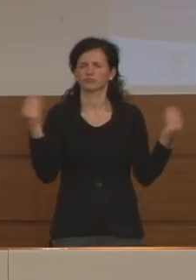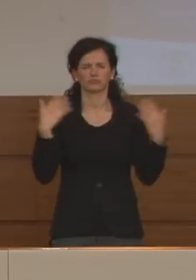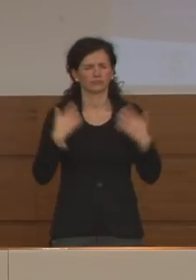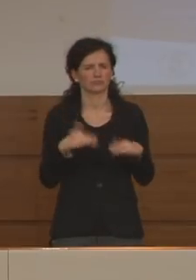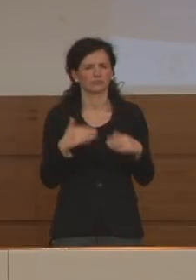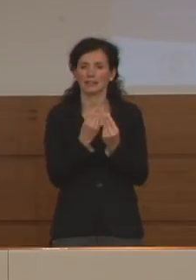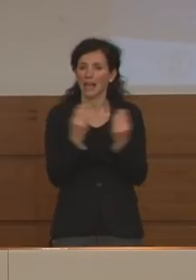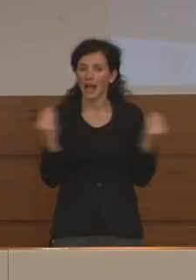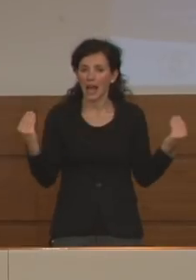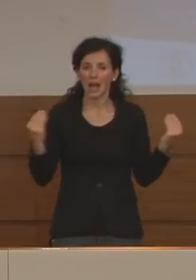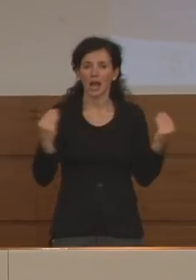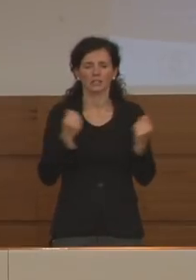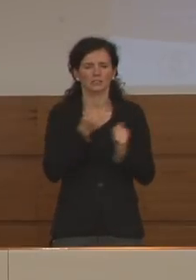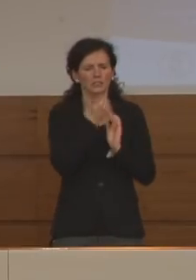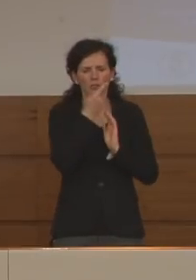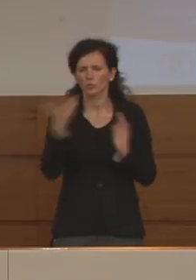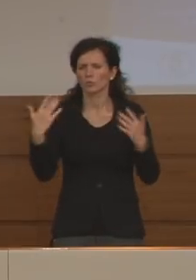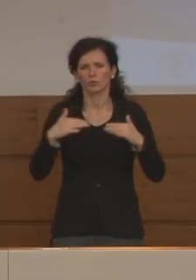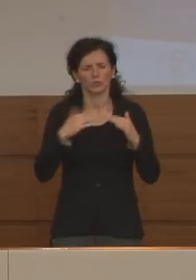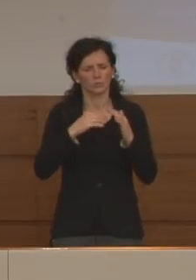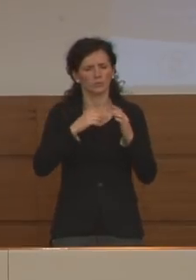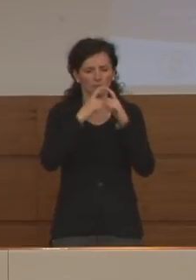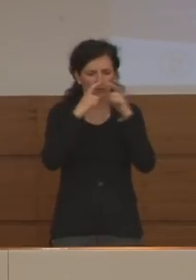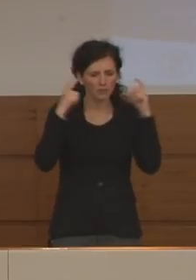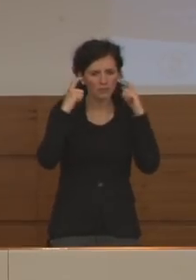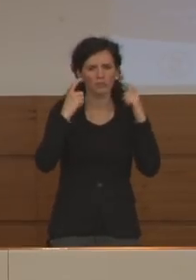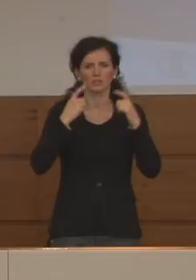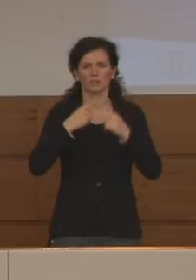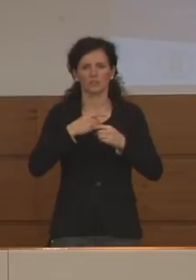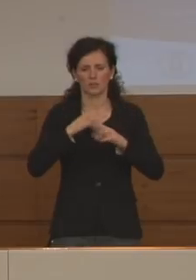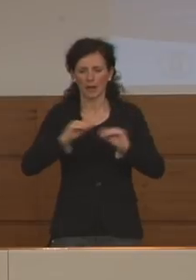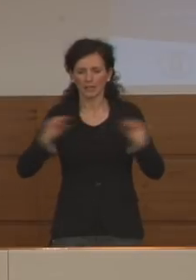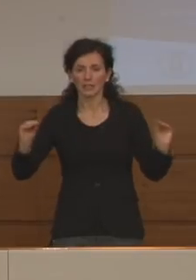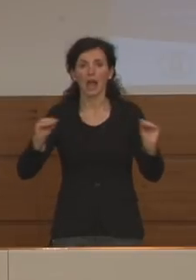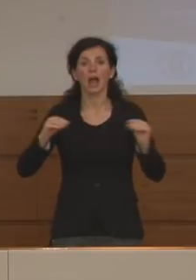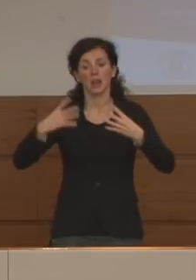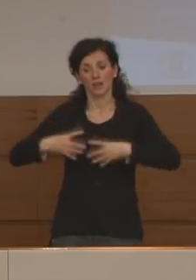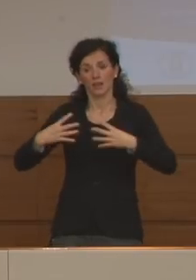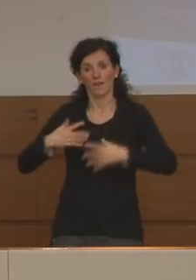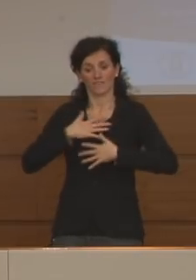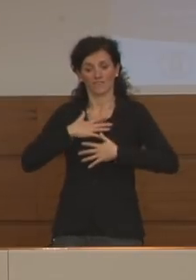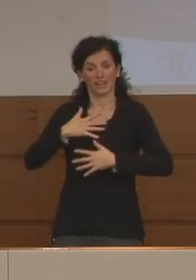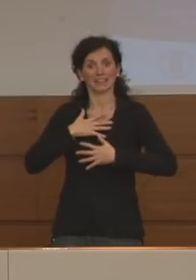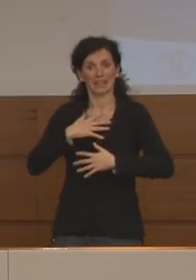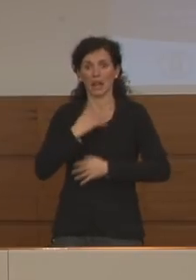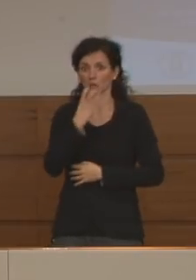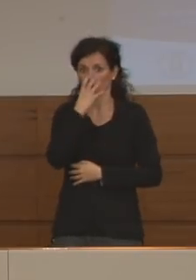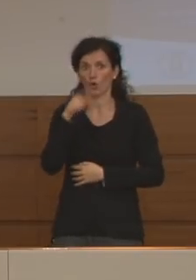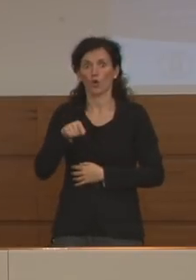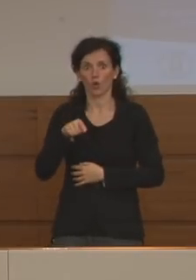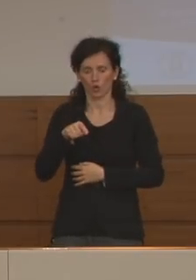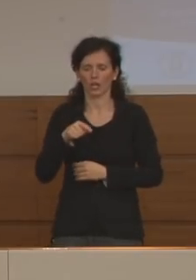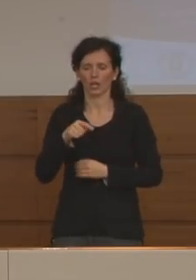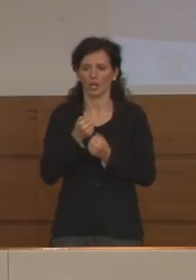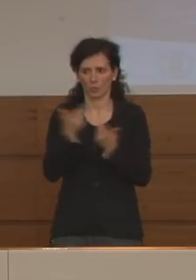distribuiti anche un numero di ventilatori cospicuo dall'inizio dell'emergenza